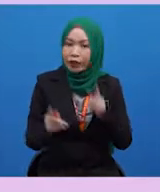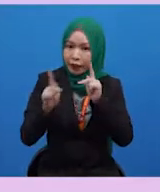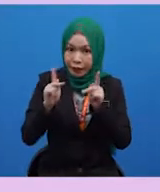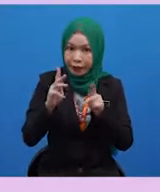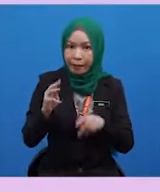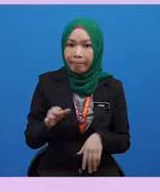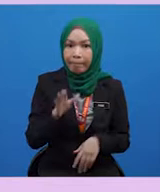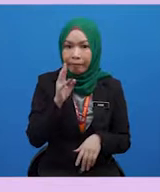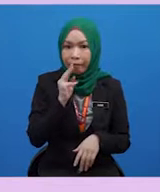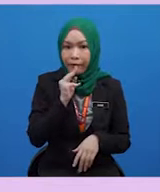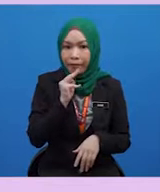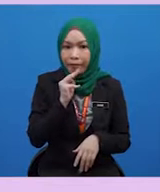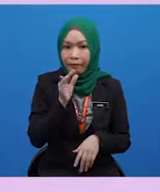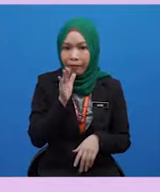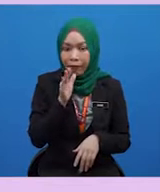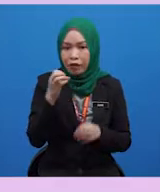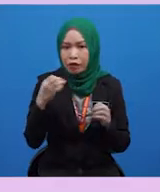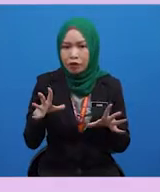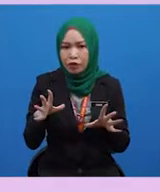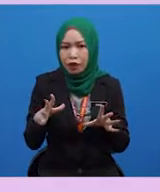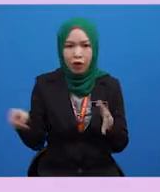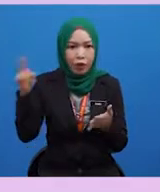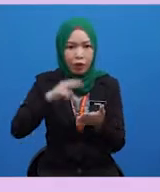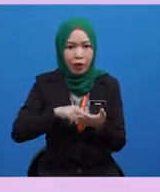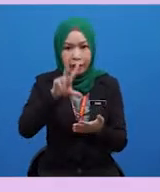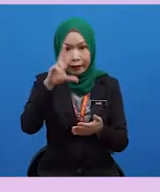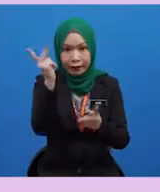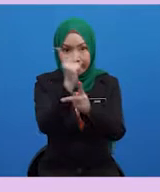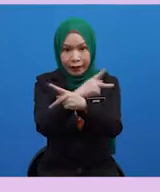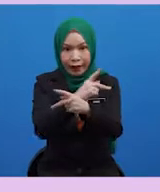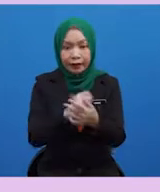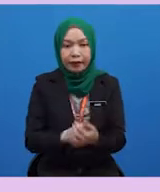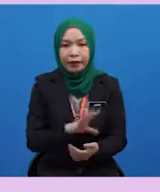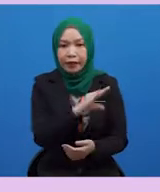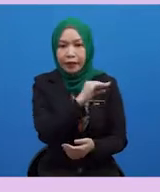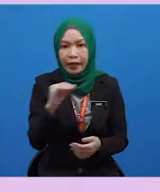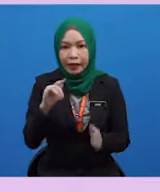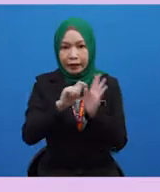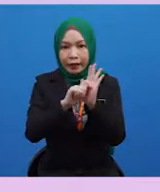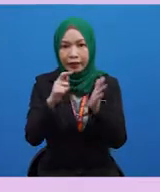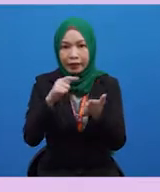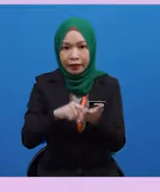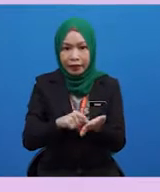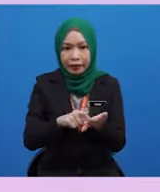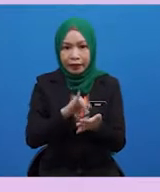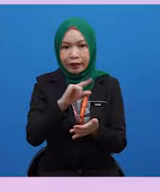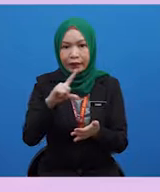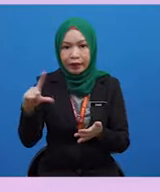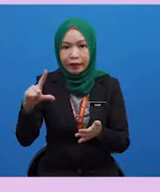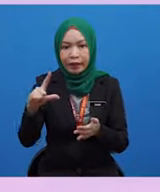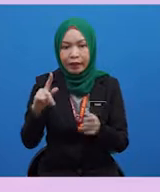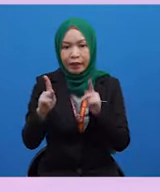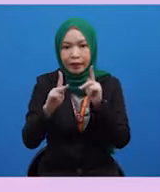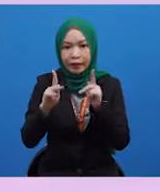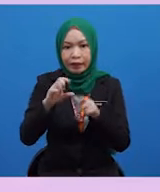sebanyak 3 kali. Kedua, penanda leksikal pengulangan kata bersinonim. Contoh